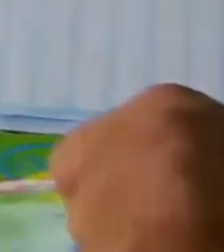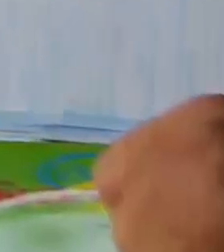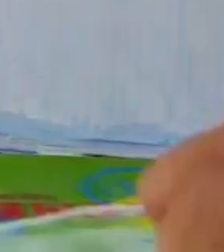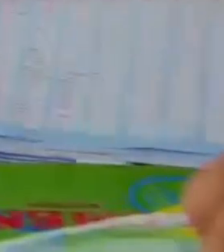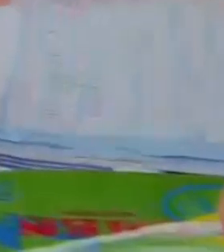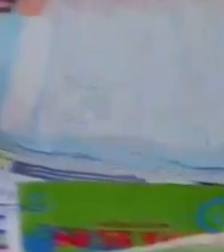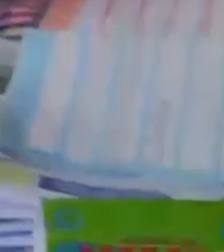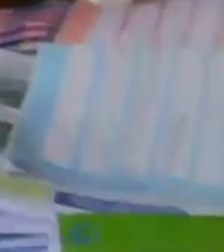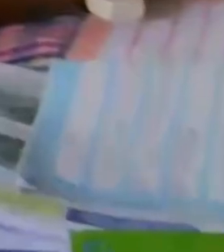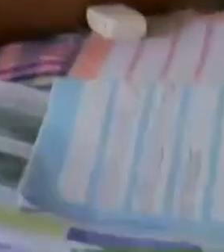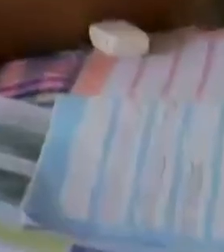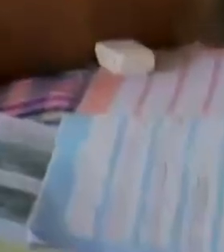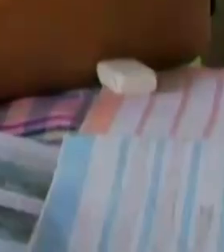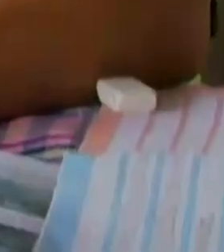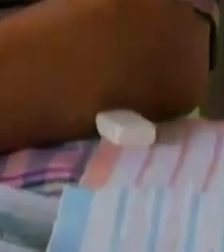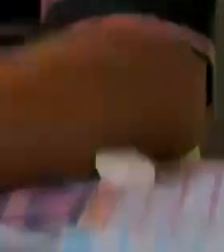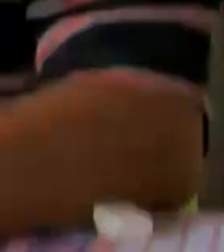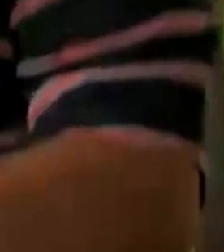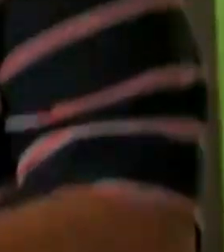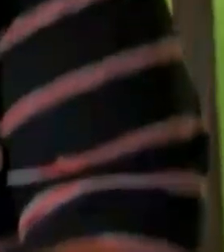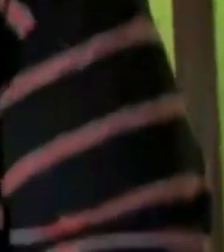içinde Şükrü'nün yazdıklarını inceliyor.